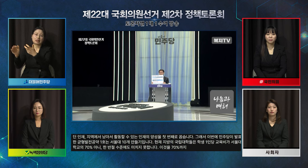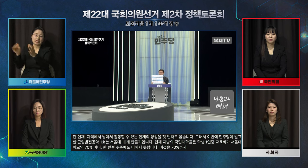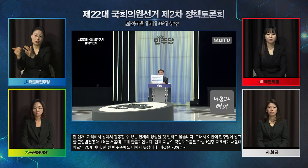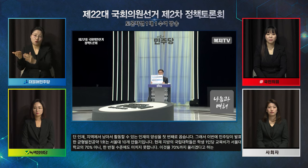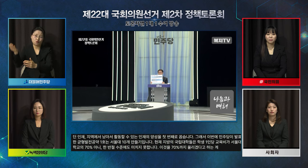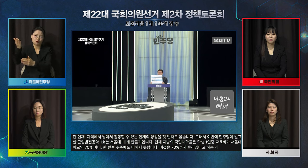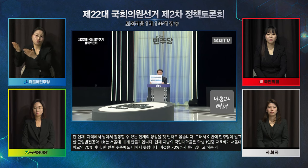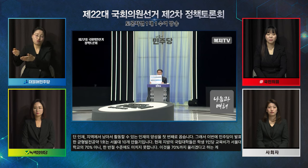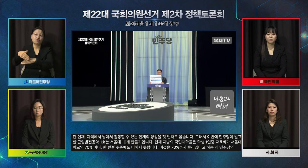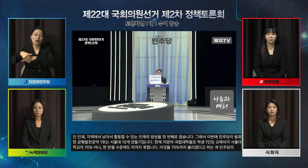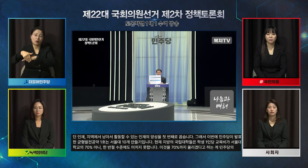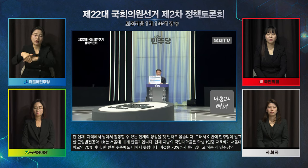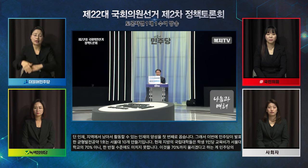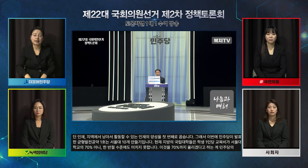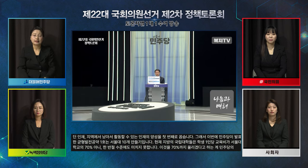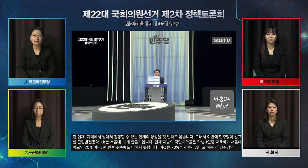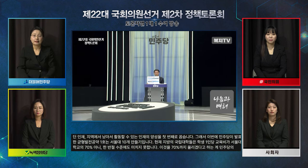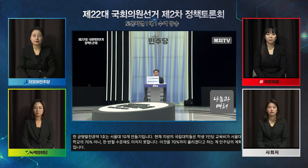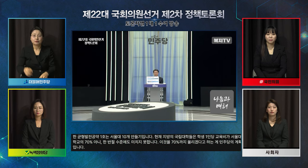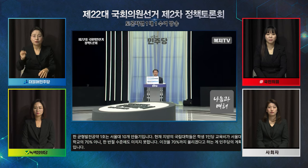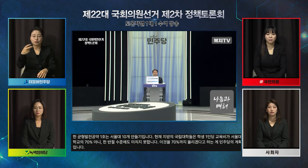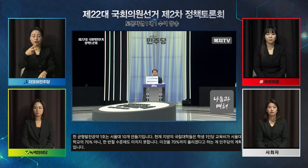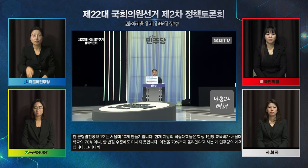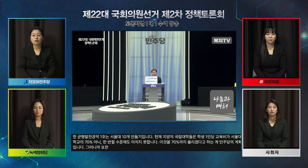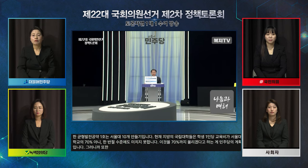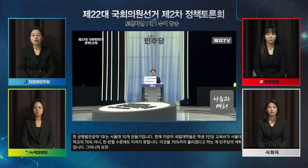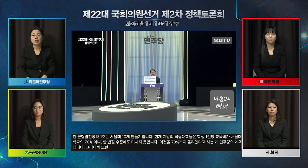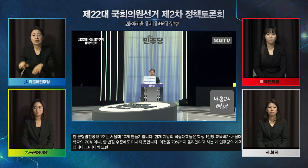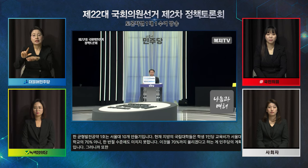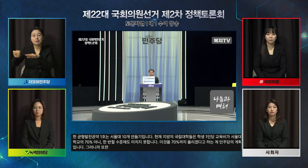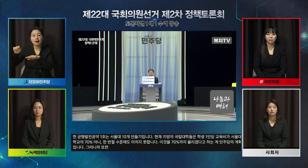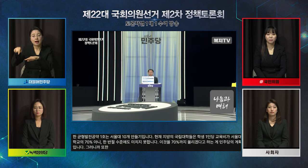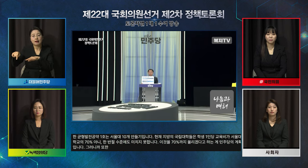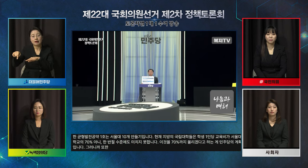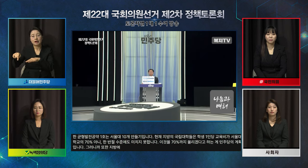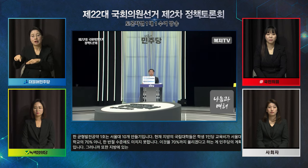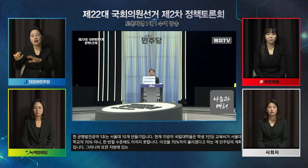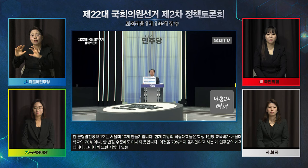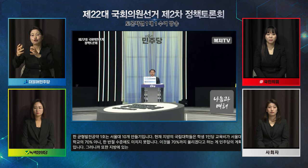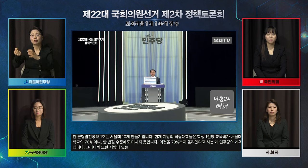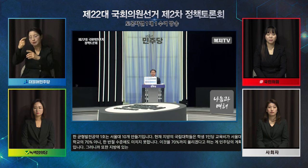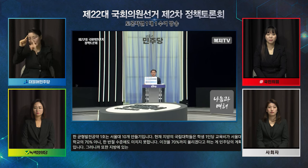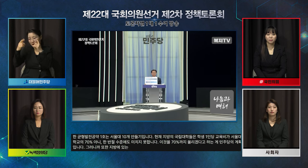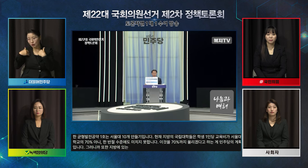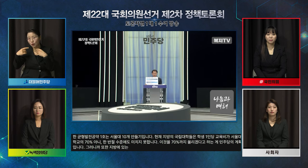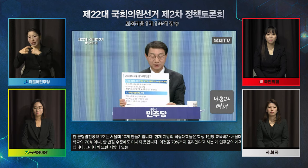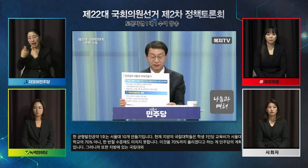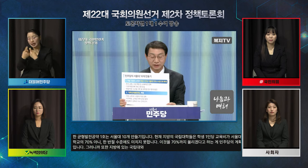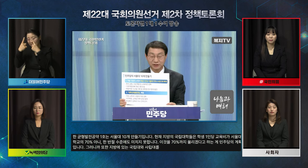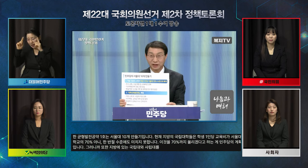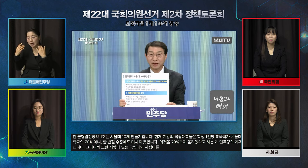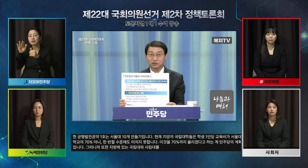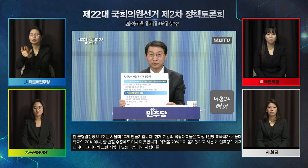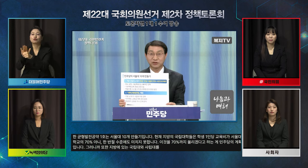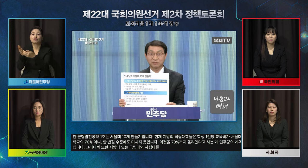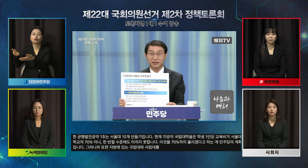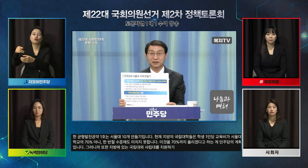민주당의 계획입니다. 이렇게 또한 지방에 있는 국립대와 사립대를 지원하기 위해서